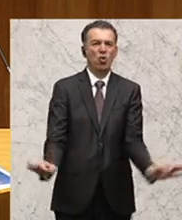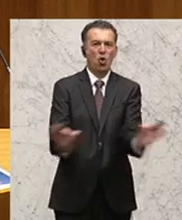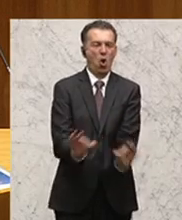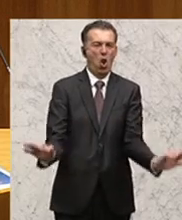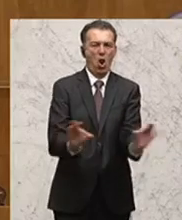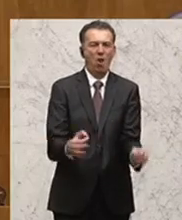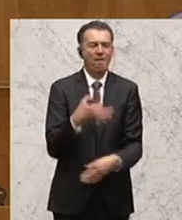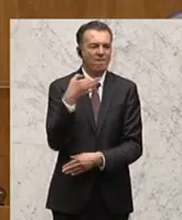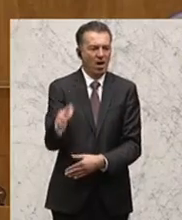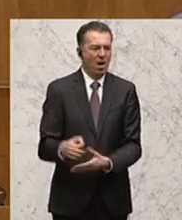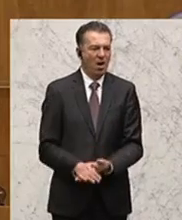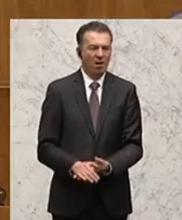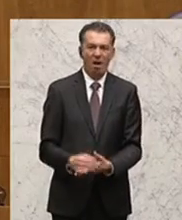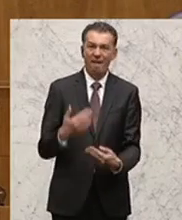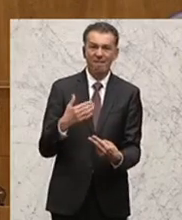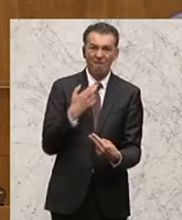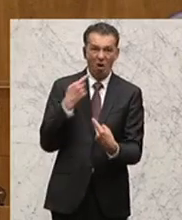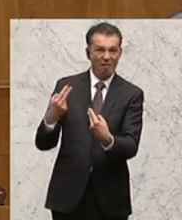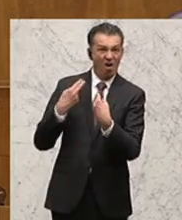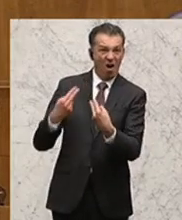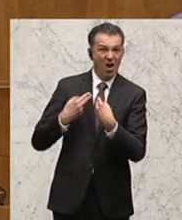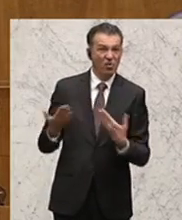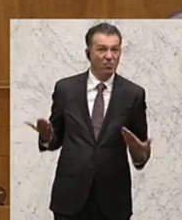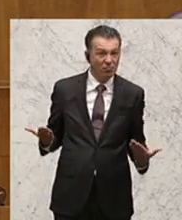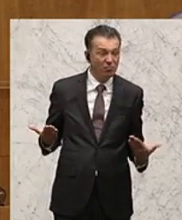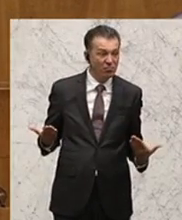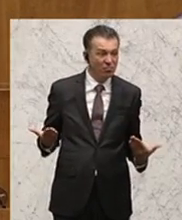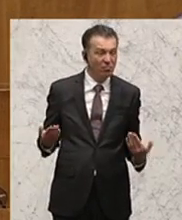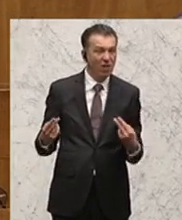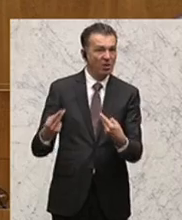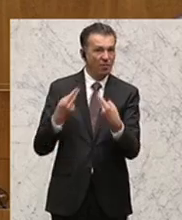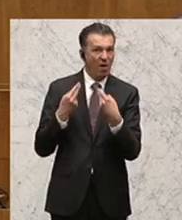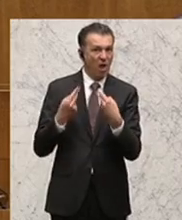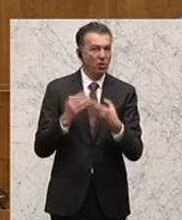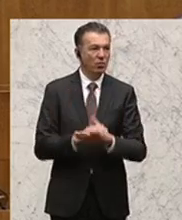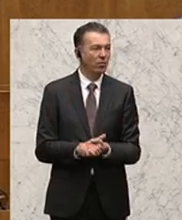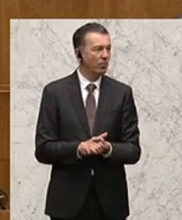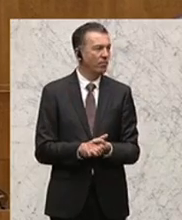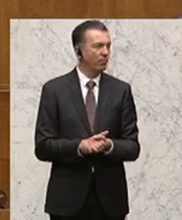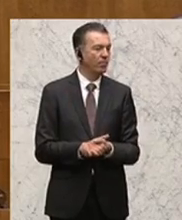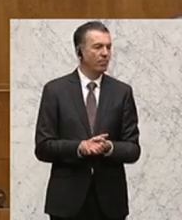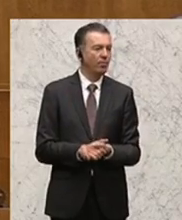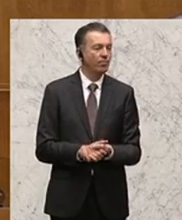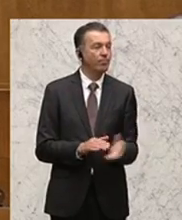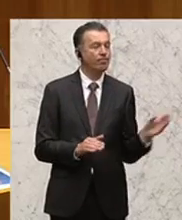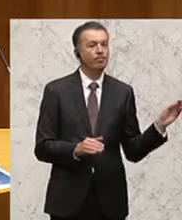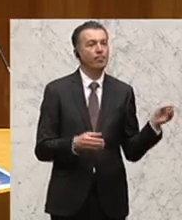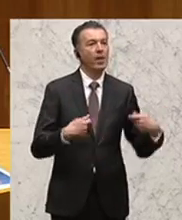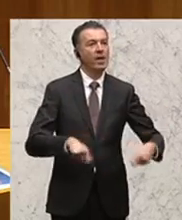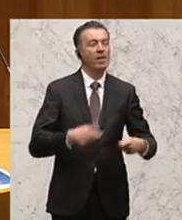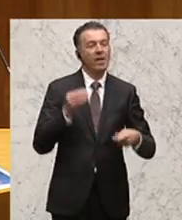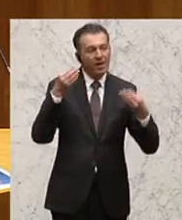Und ich frage Sie echt, ob Sie uns verarschen wollen. Das ist eine Verarsche hier in diesem Haus. Sehr geehrte